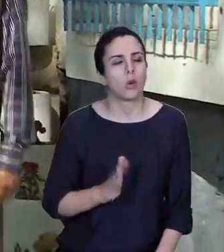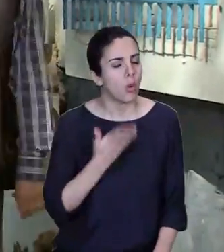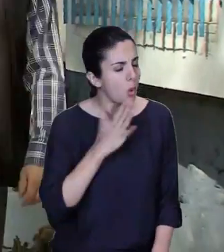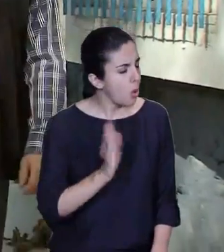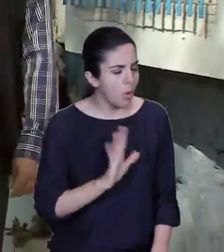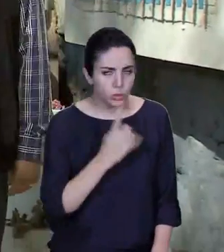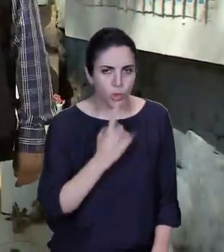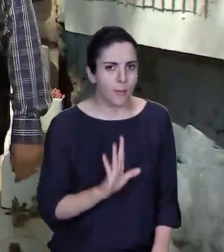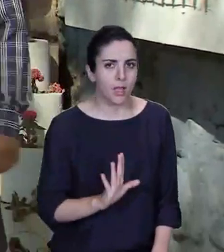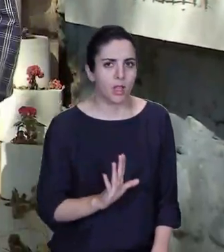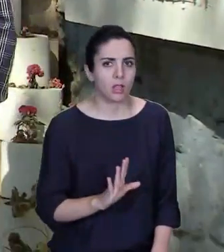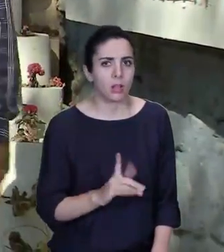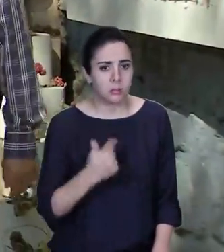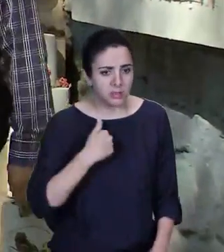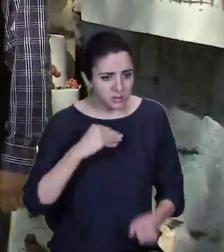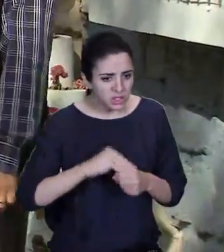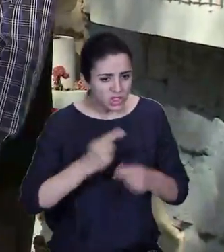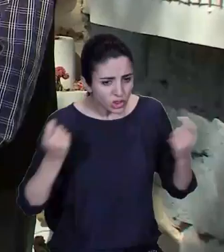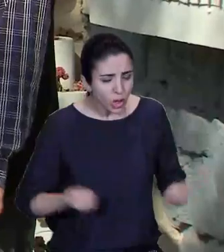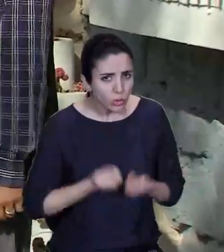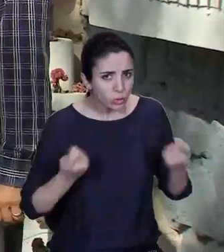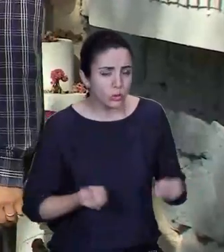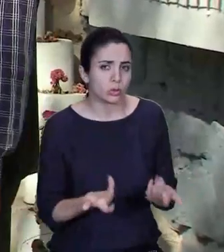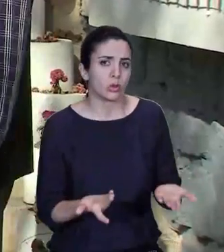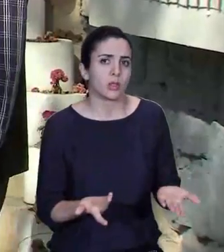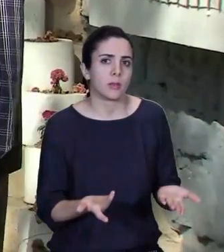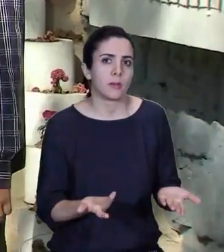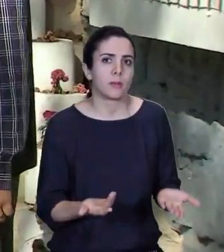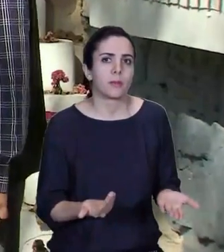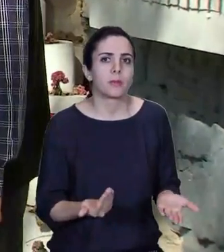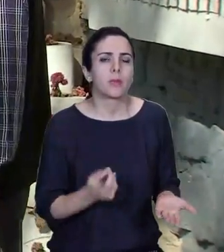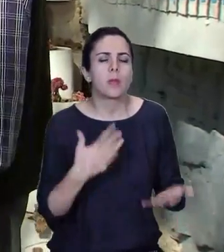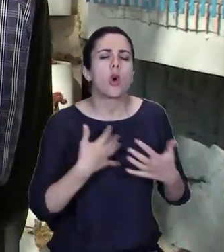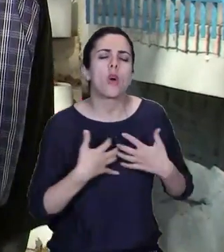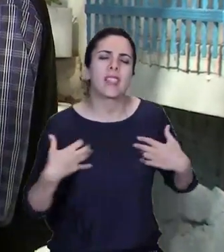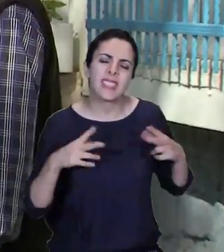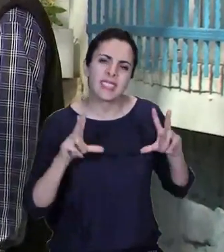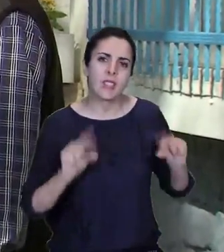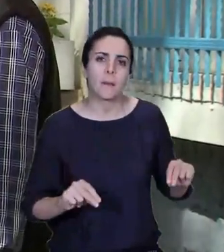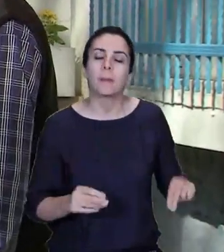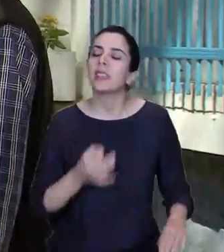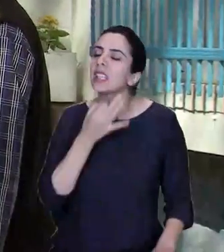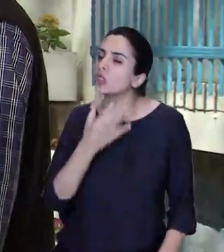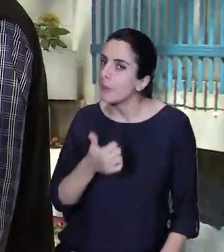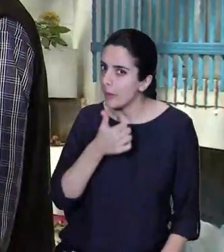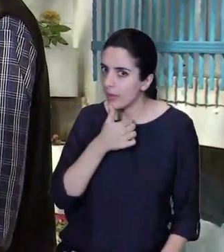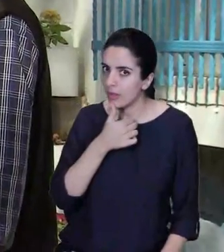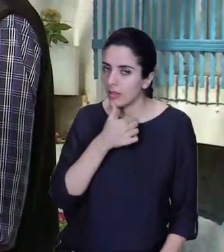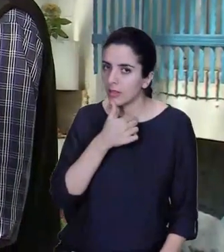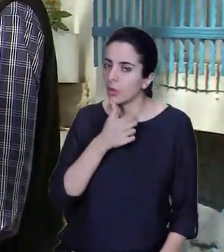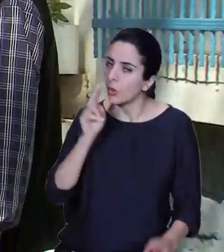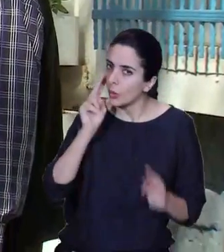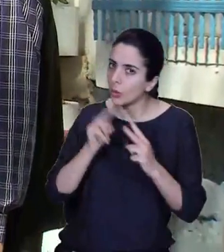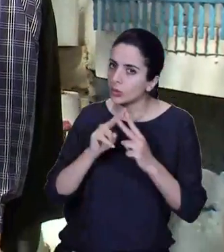söz öyle kızım? Sen bizim için gece gündüz çalışırken hem benim sana güvenim tam. Sağ ol babacığım.